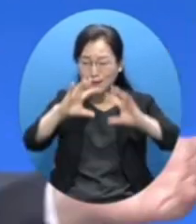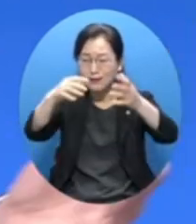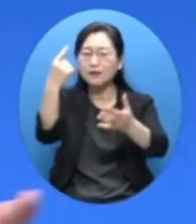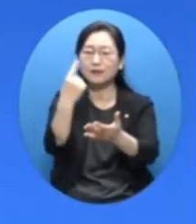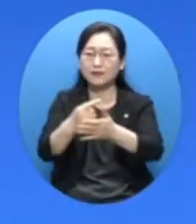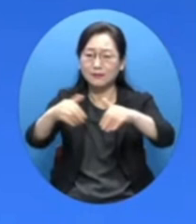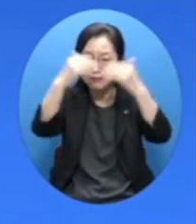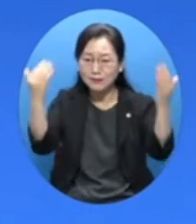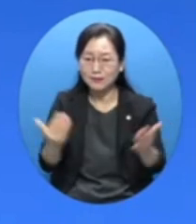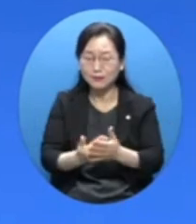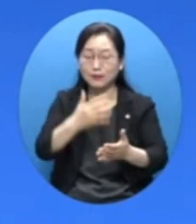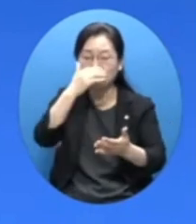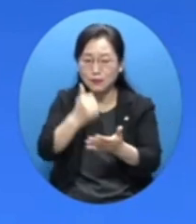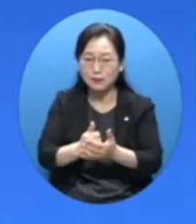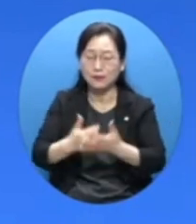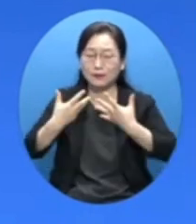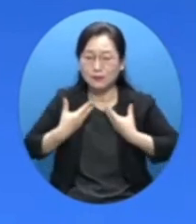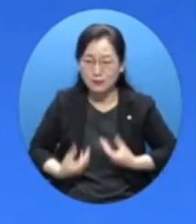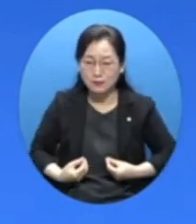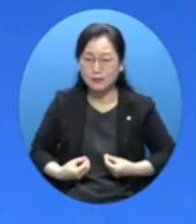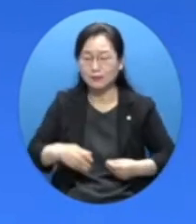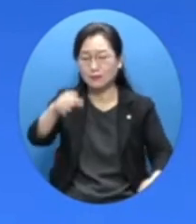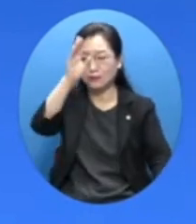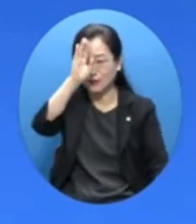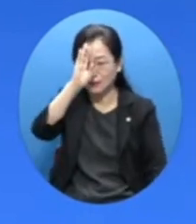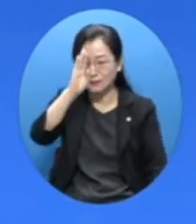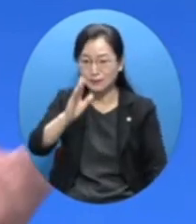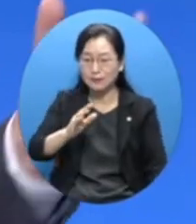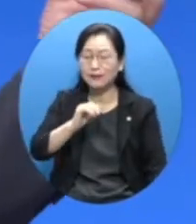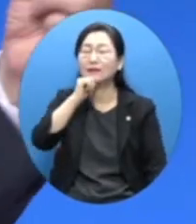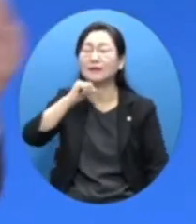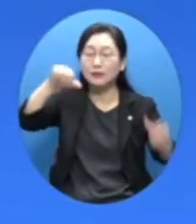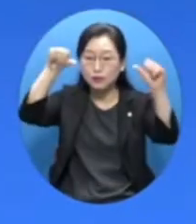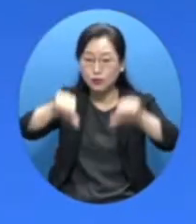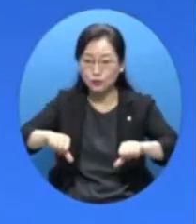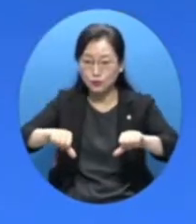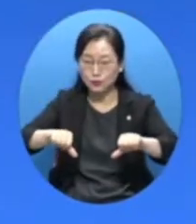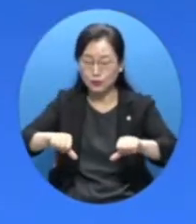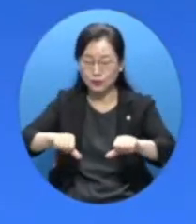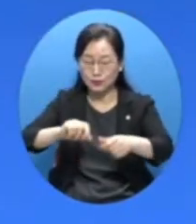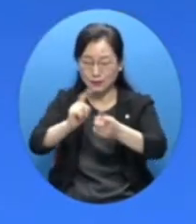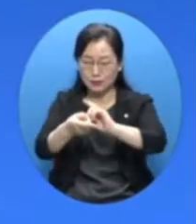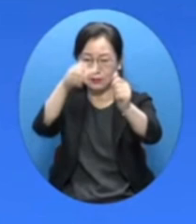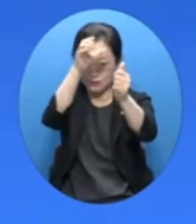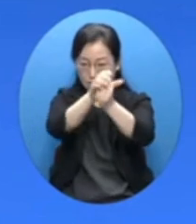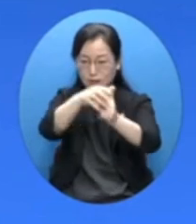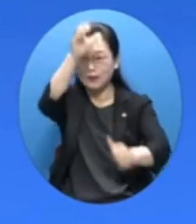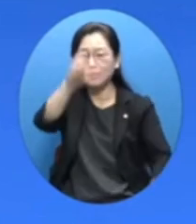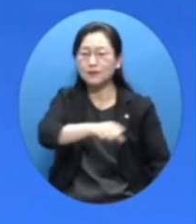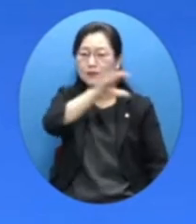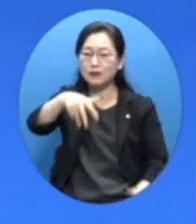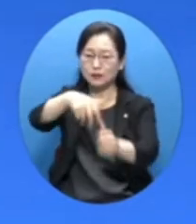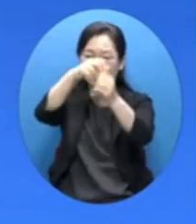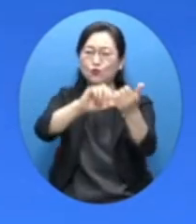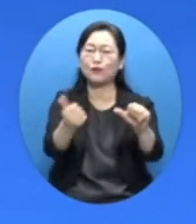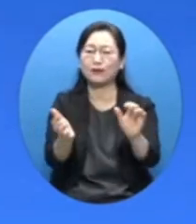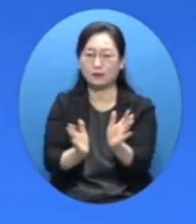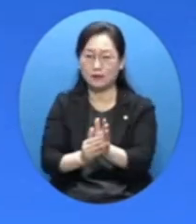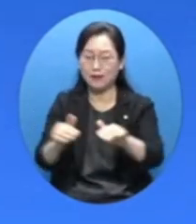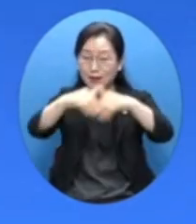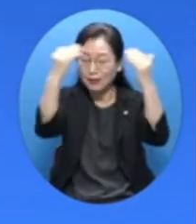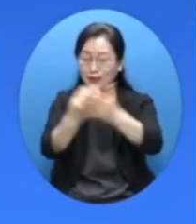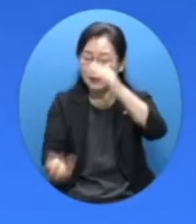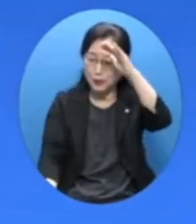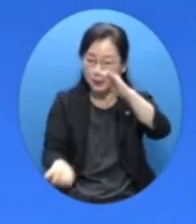모든 죄와 절망 질병 가난 저주를 다 짊어지고 십자가에서 돌아가셨습니다 다